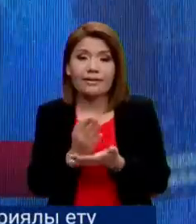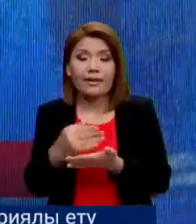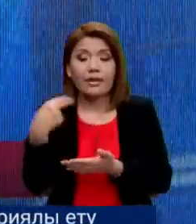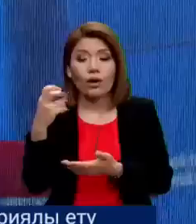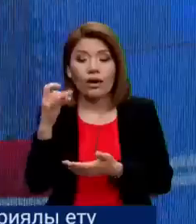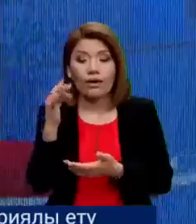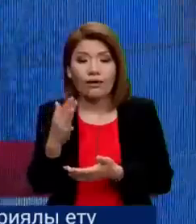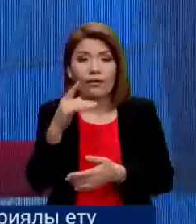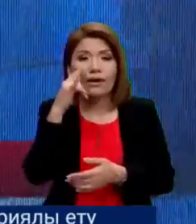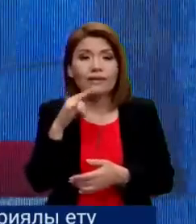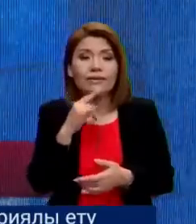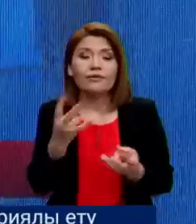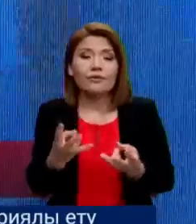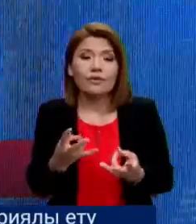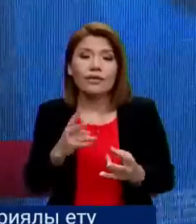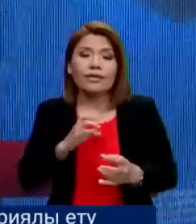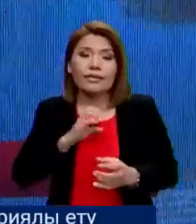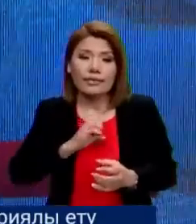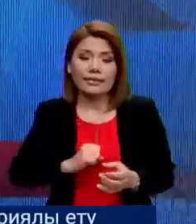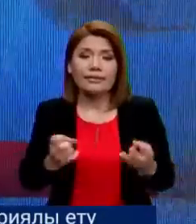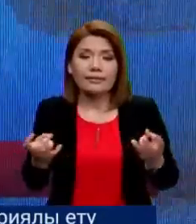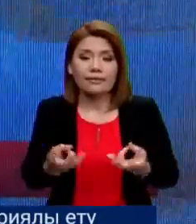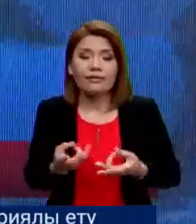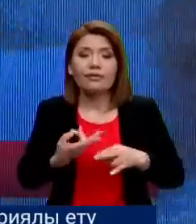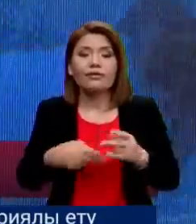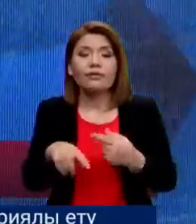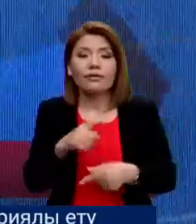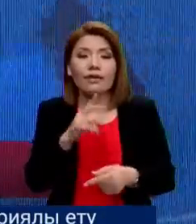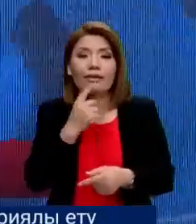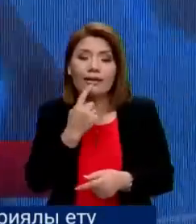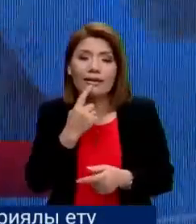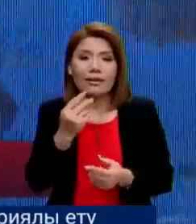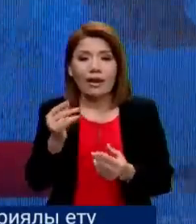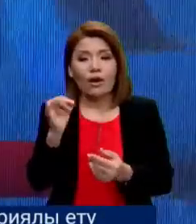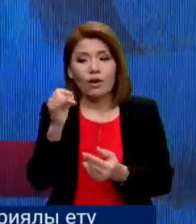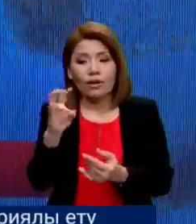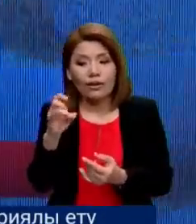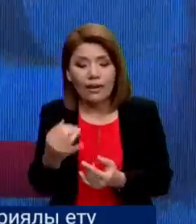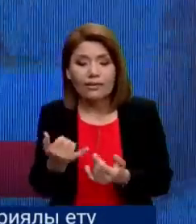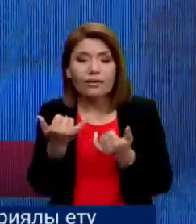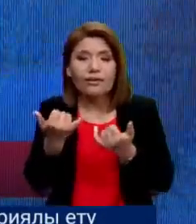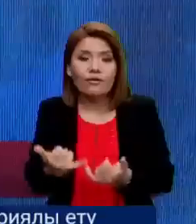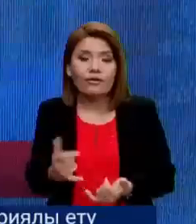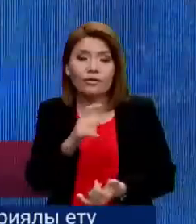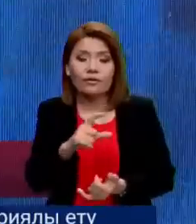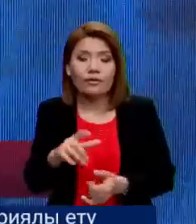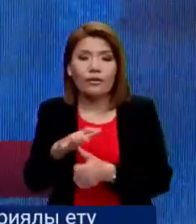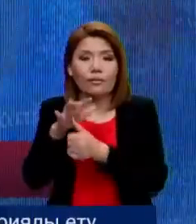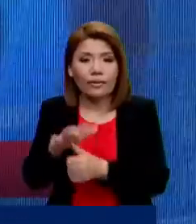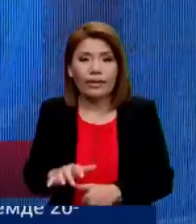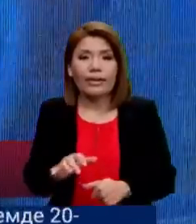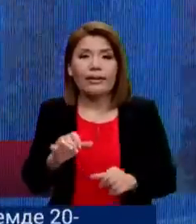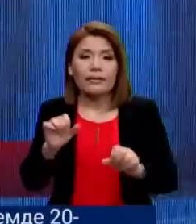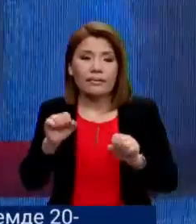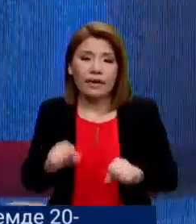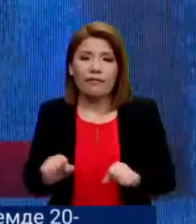Тоқаев қазақстандықтарды ұстамдылық танытуға шақырды. Біздің елде тіліне, ұлтына бола ешбір азаматтың құқығы тапталмауы тиіс деді